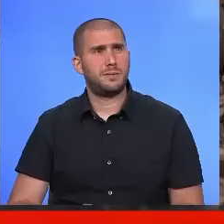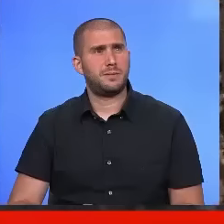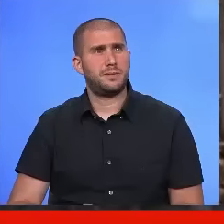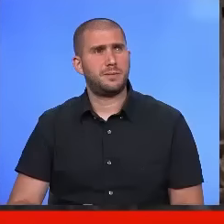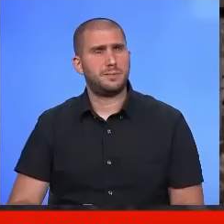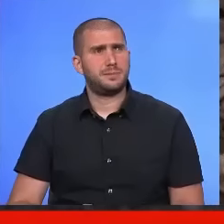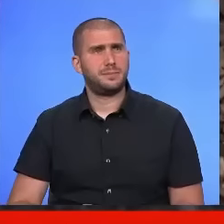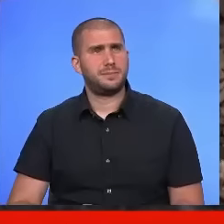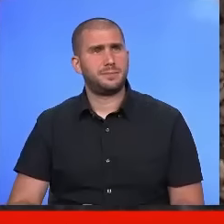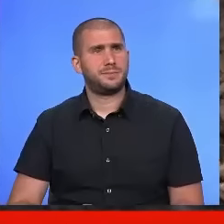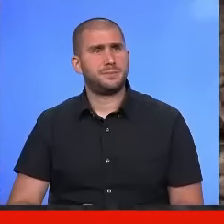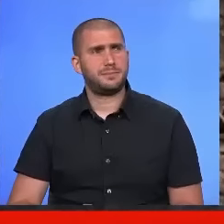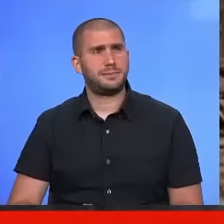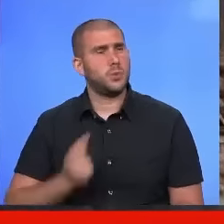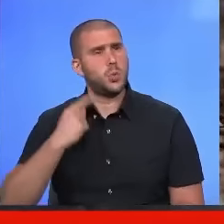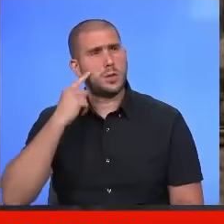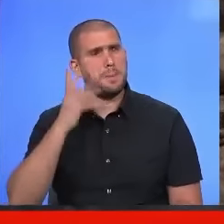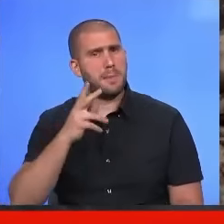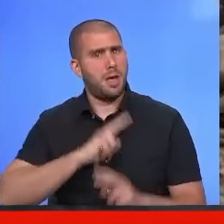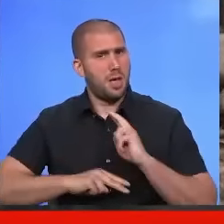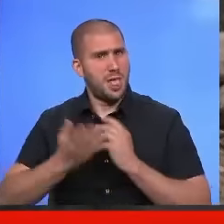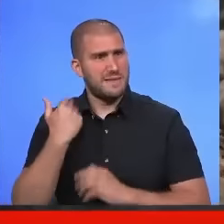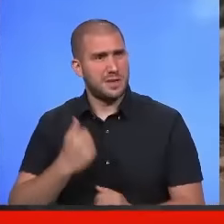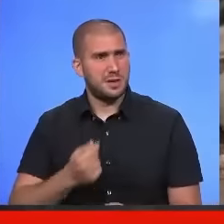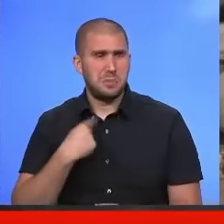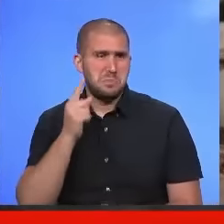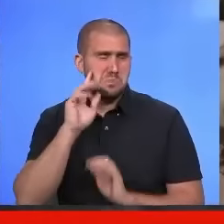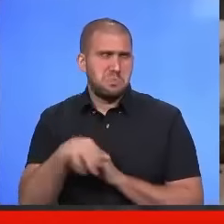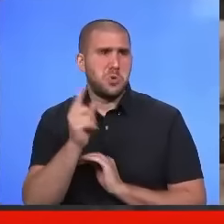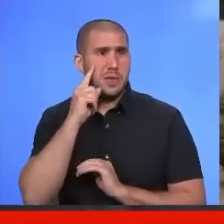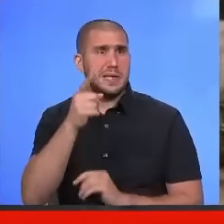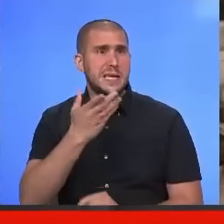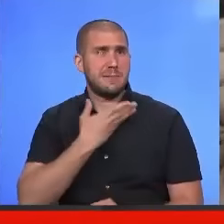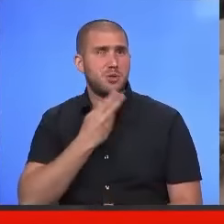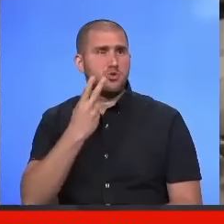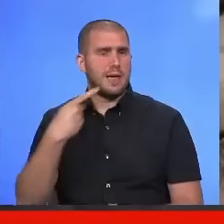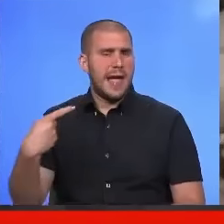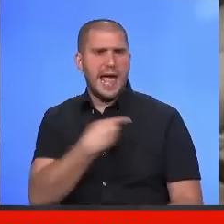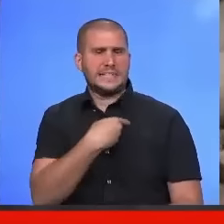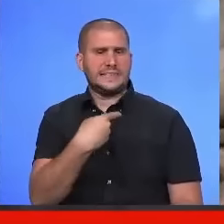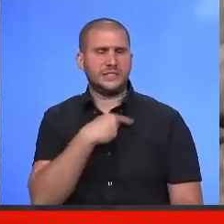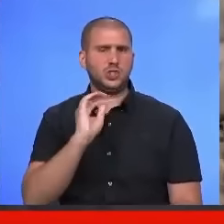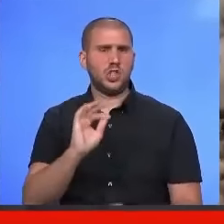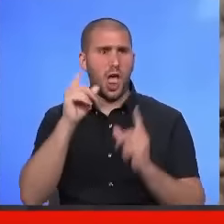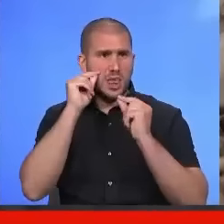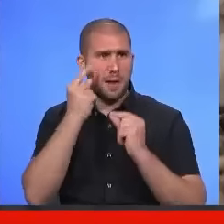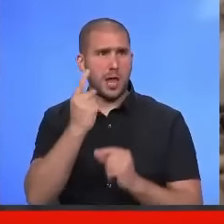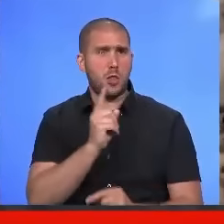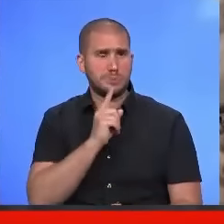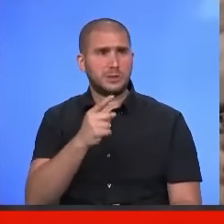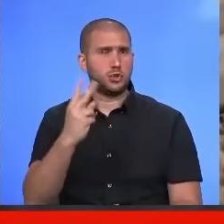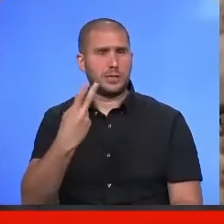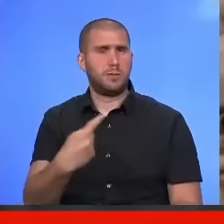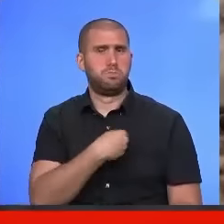אחרת ואנחנו יודעים מה עברה לפני כן אין לי מושג אני רק יודע שהיא קיבלה שתי חצי הרדמה אחד לא הספיק לה אז היא קיבלה את